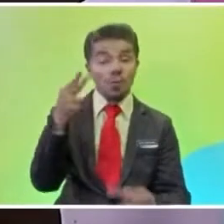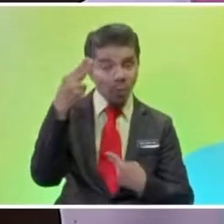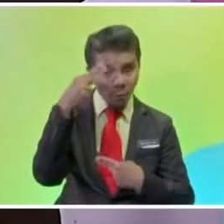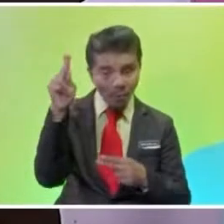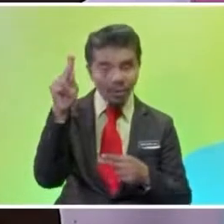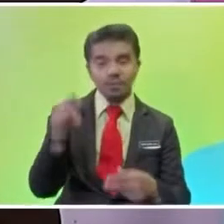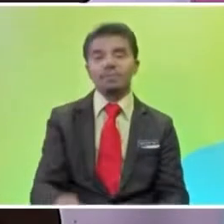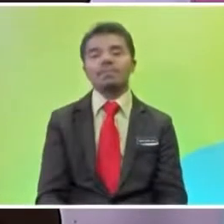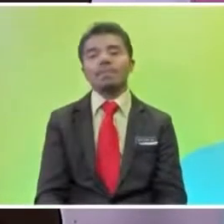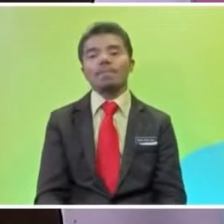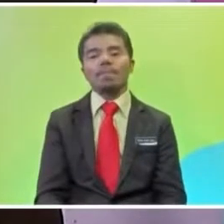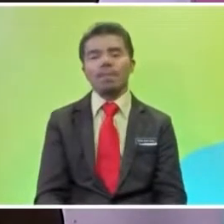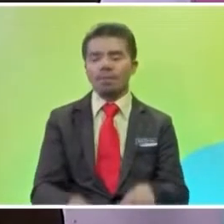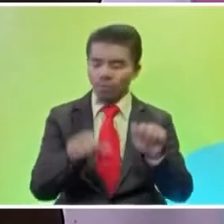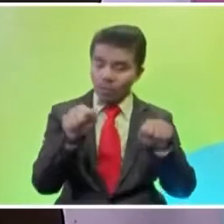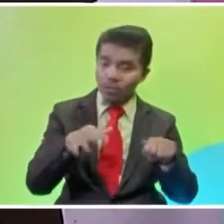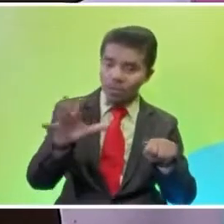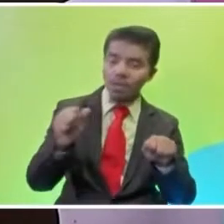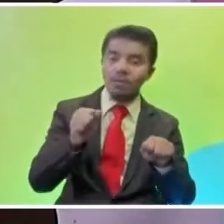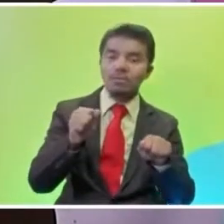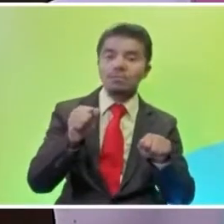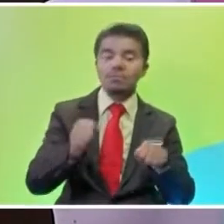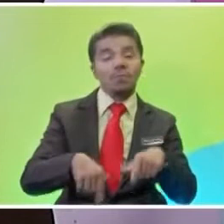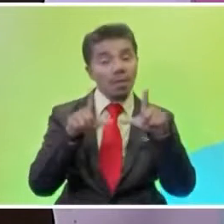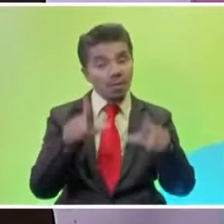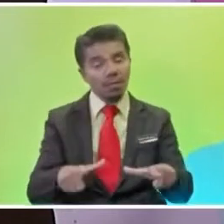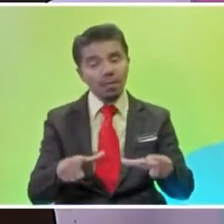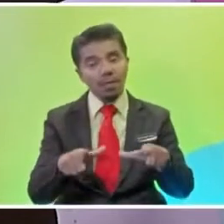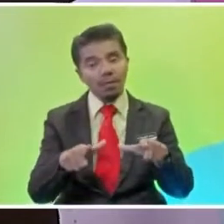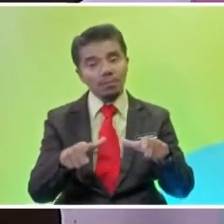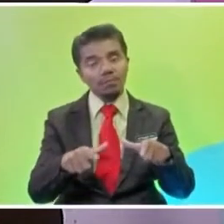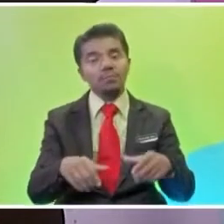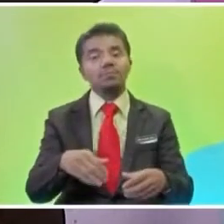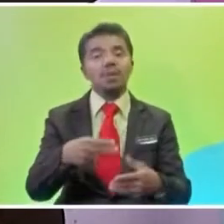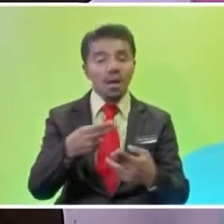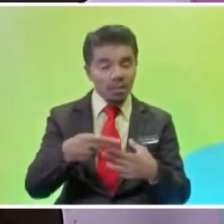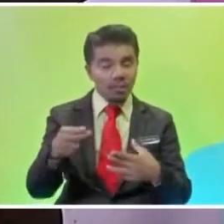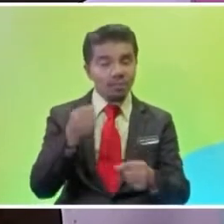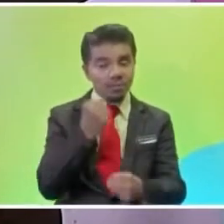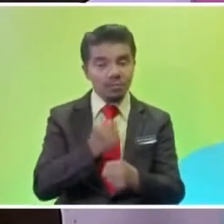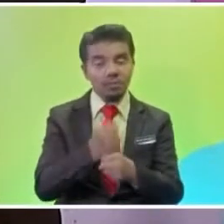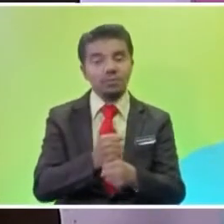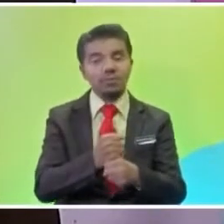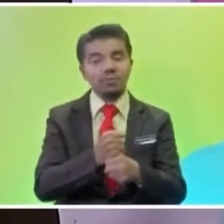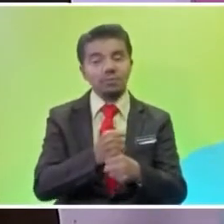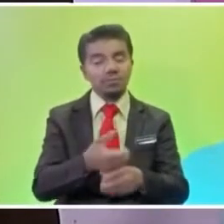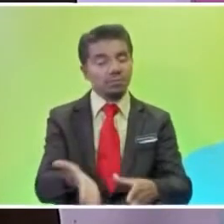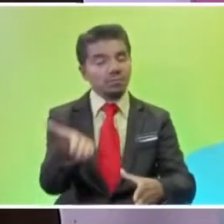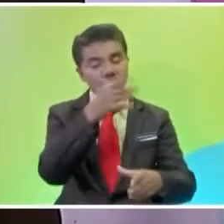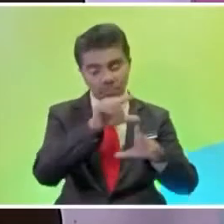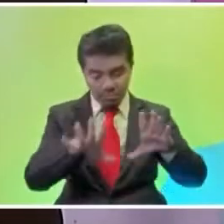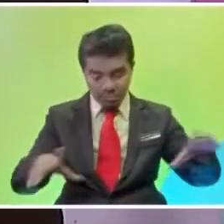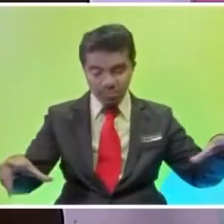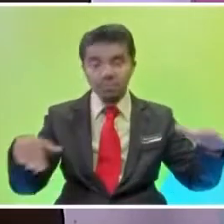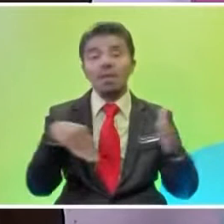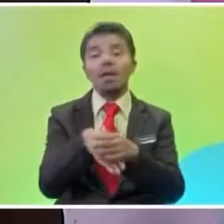kata orang menarik perhatian murid dengan Letakkan hasil kerja mereka dekat situ dan murid lain boleh melihat dan memberi peneguh